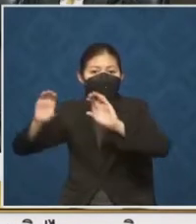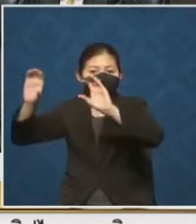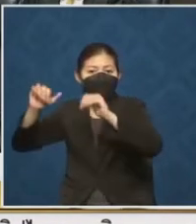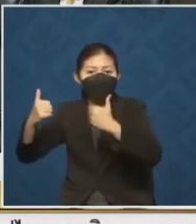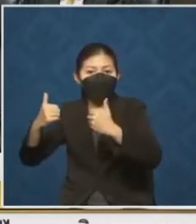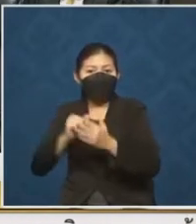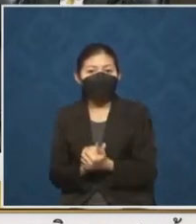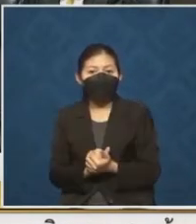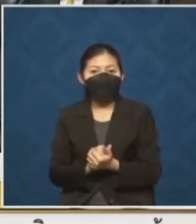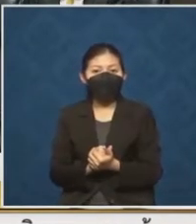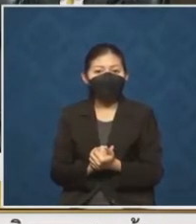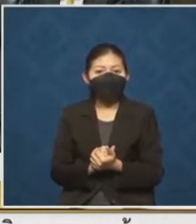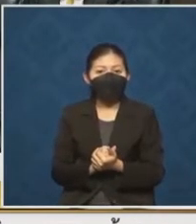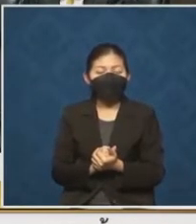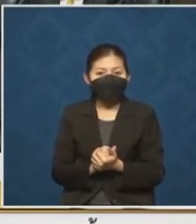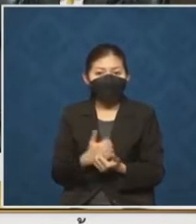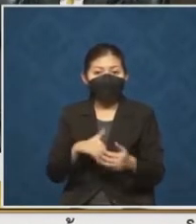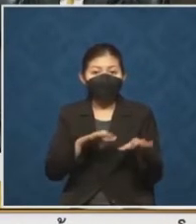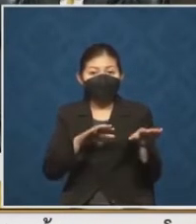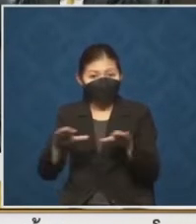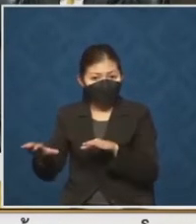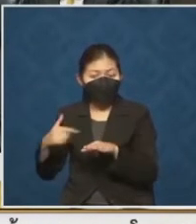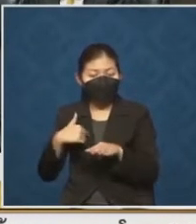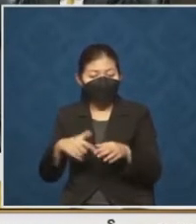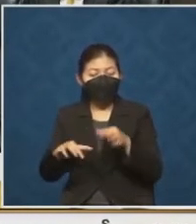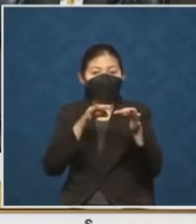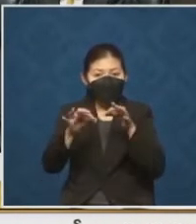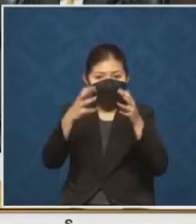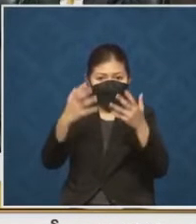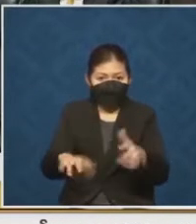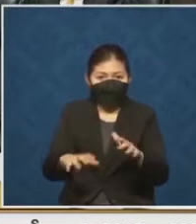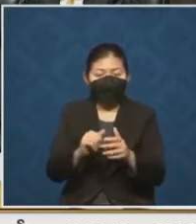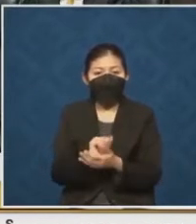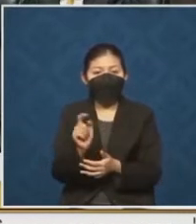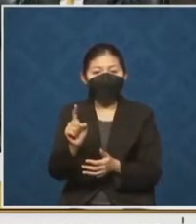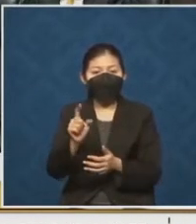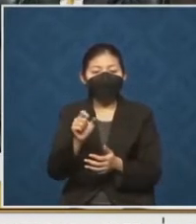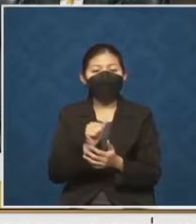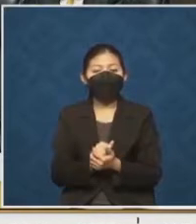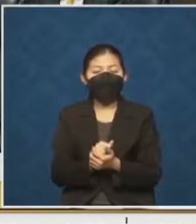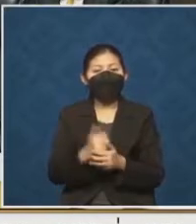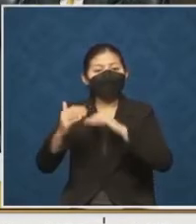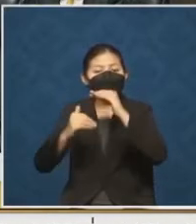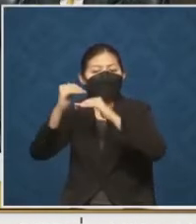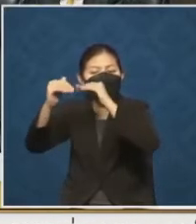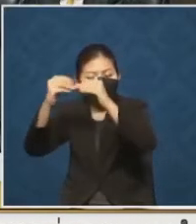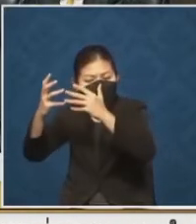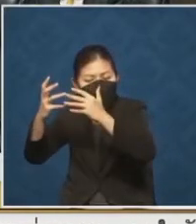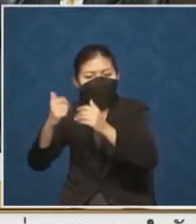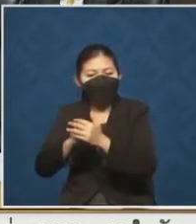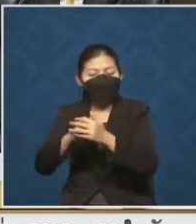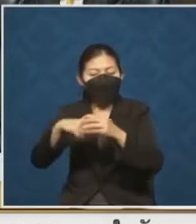เชื่อมั่นกับประเทศเราหลังที่มีจังมีการยึดอำนาจมาการค้าการลงทุนระหว่างประเทศหยุด